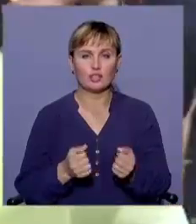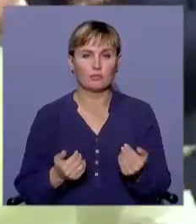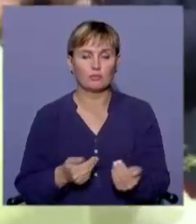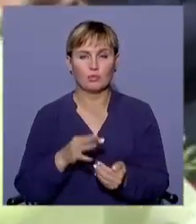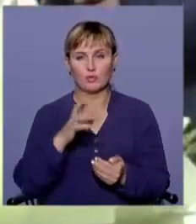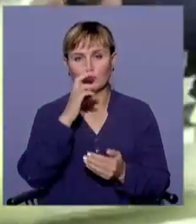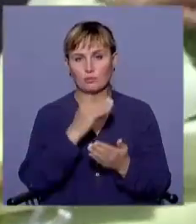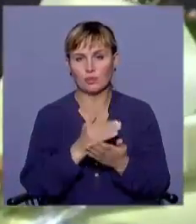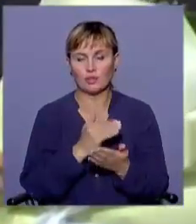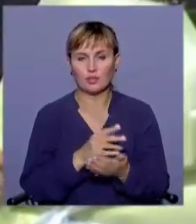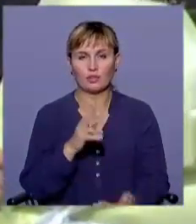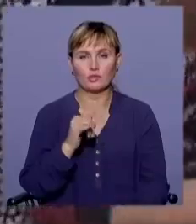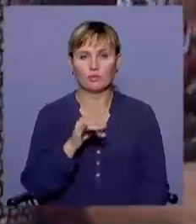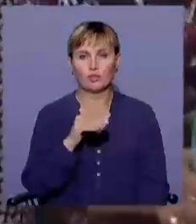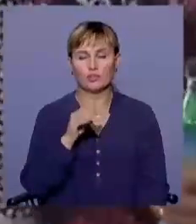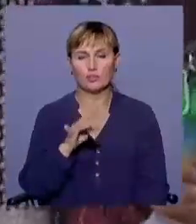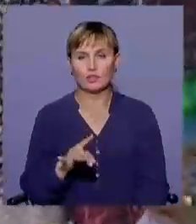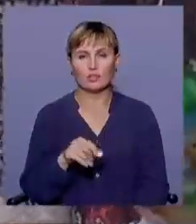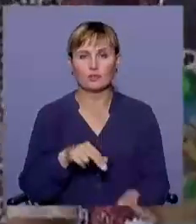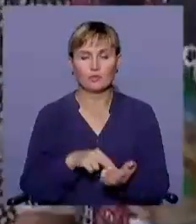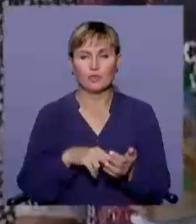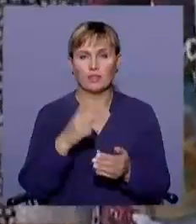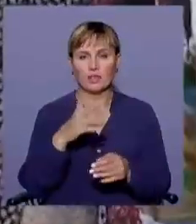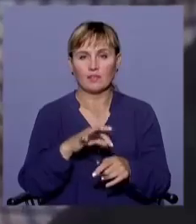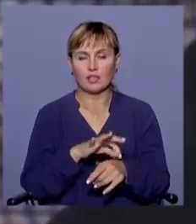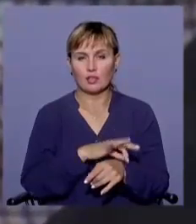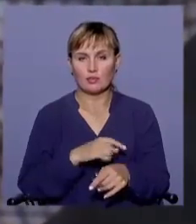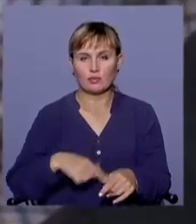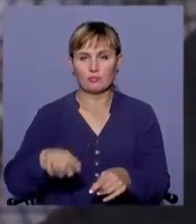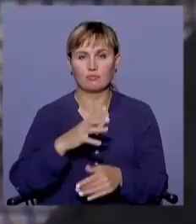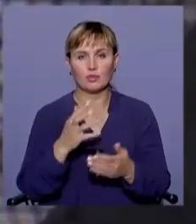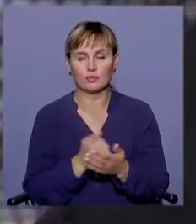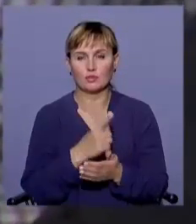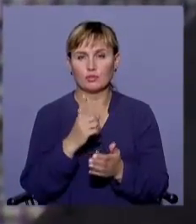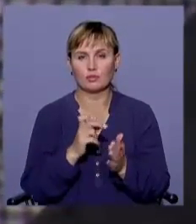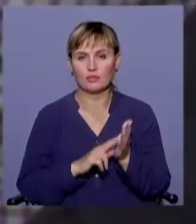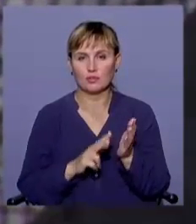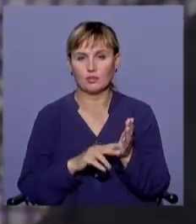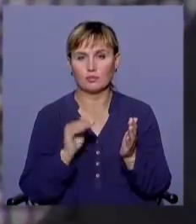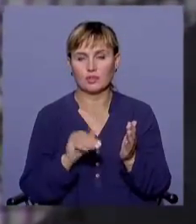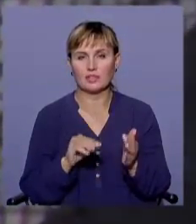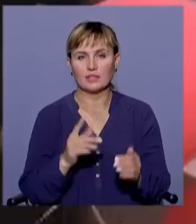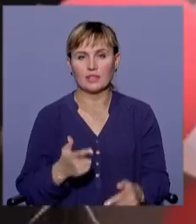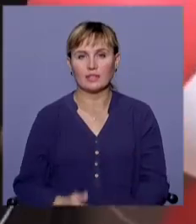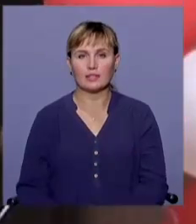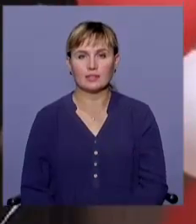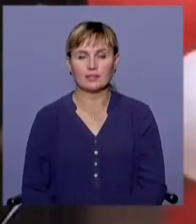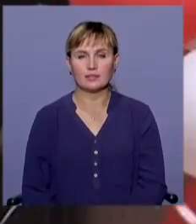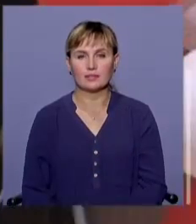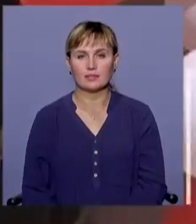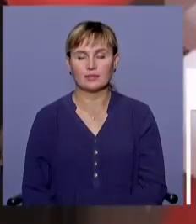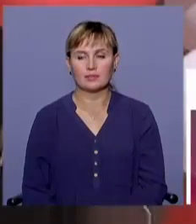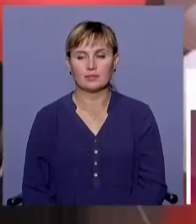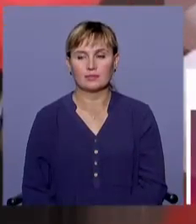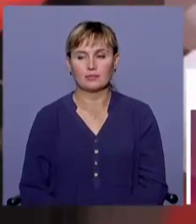по госпрограмме «Нурлы жер». К слову, стоимость одного квадратного метра составила 180 тысяч тенге. В